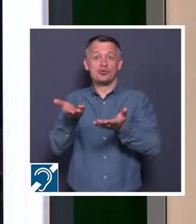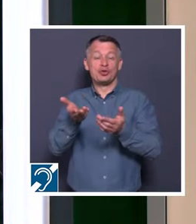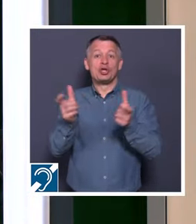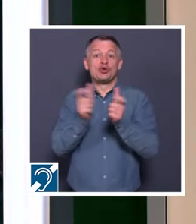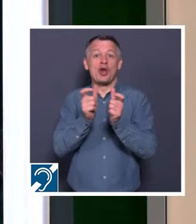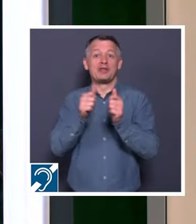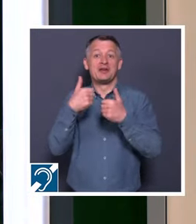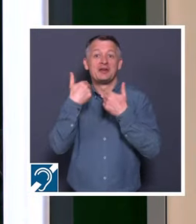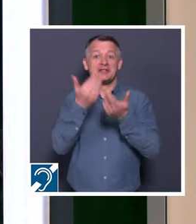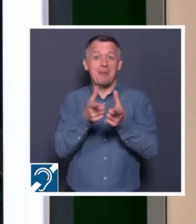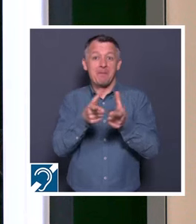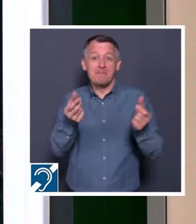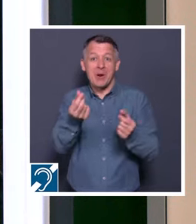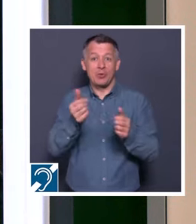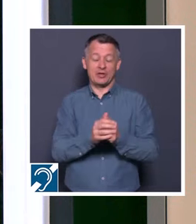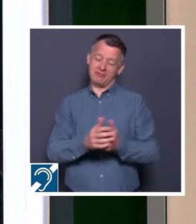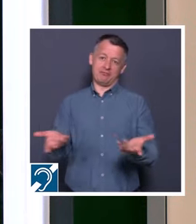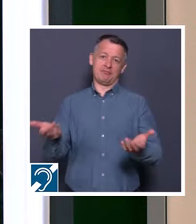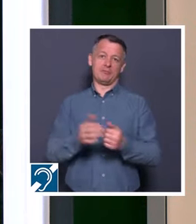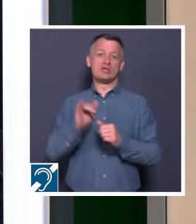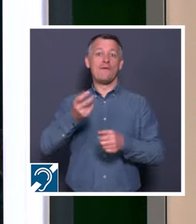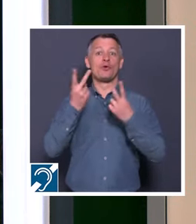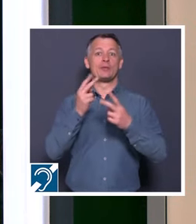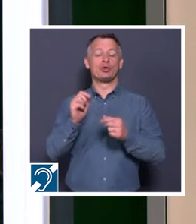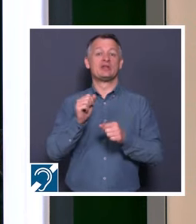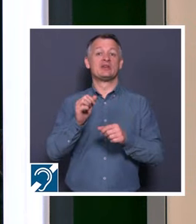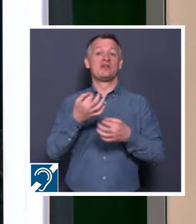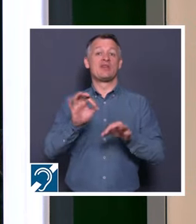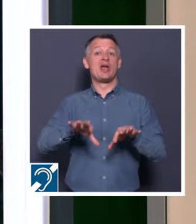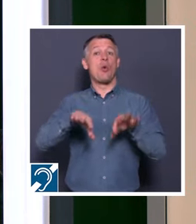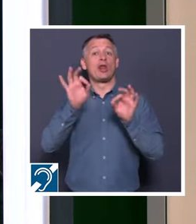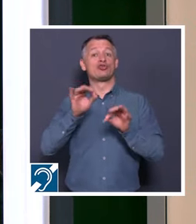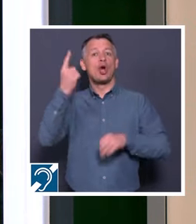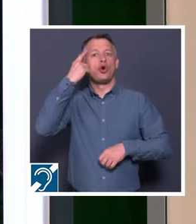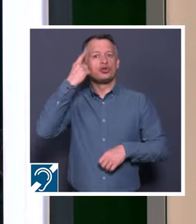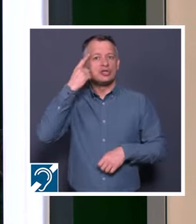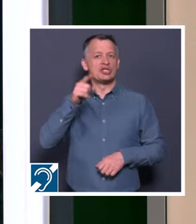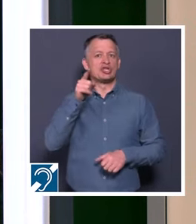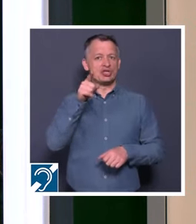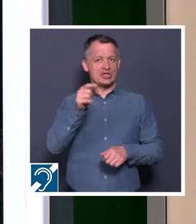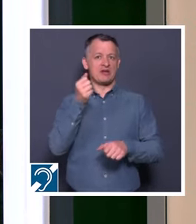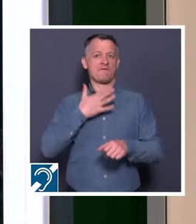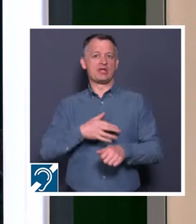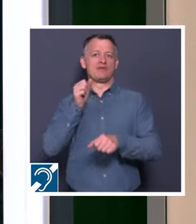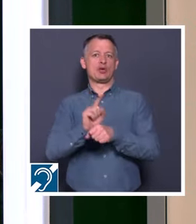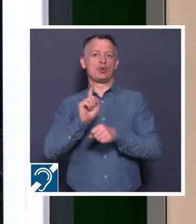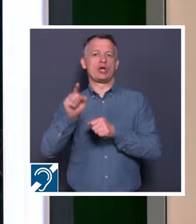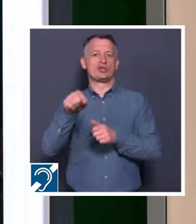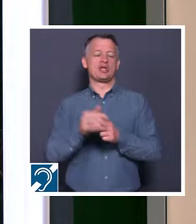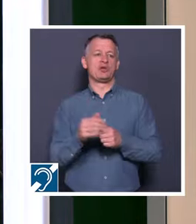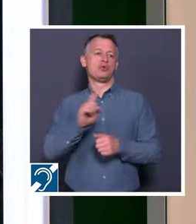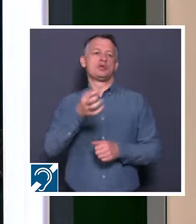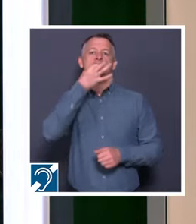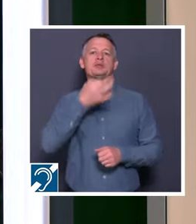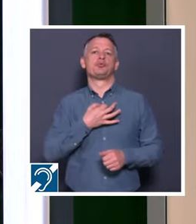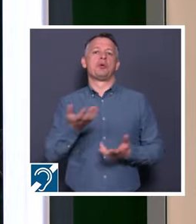grave lucruri. Și e foarte important să alegi să te informezi, să fie o alegere conștientă, să vrei să faci lucrul acesta, nu să îți